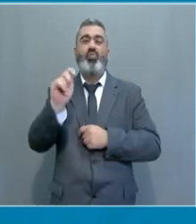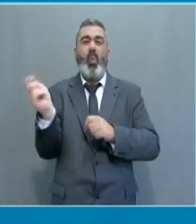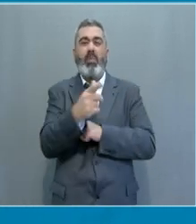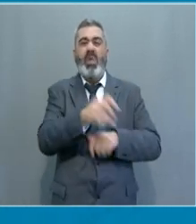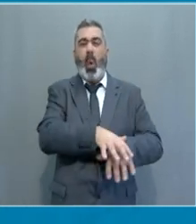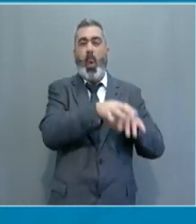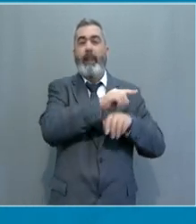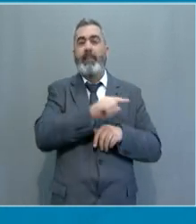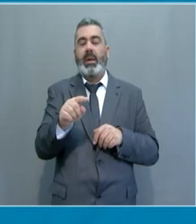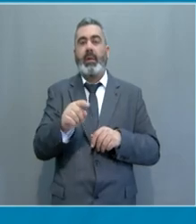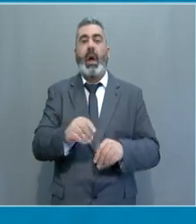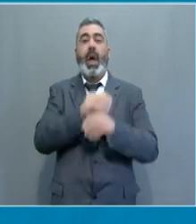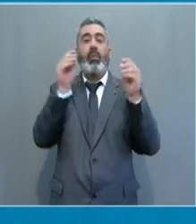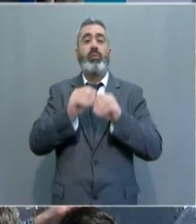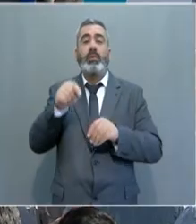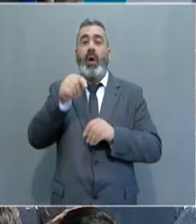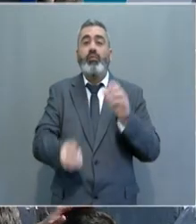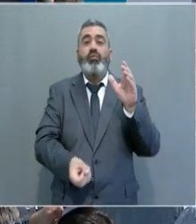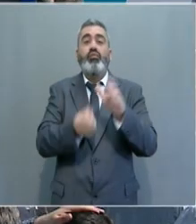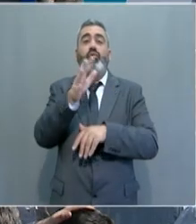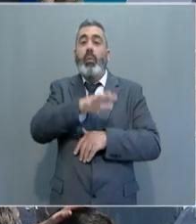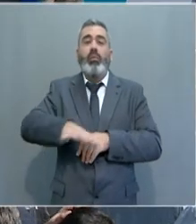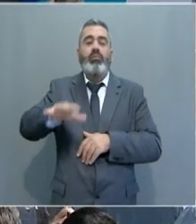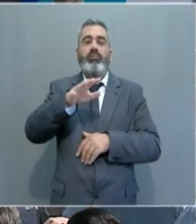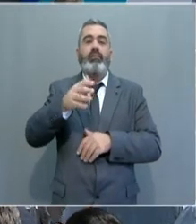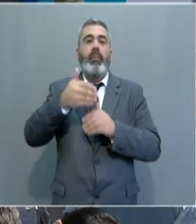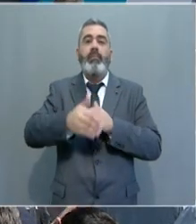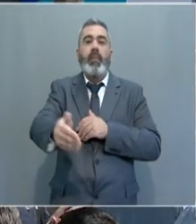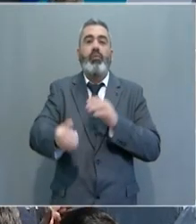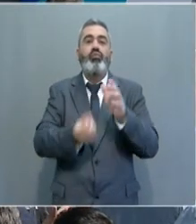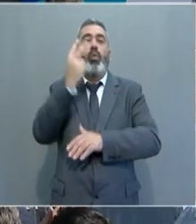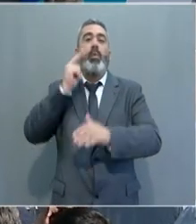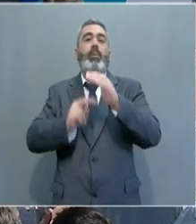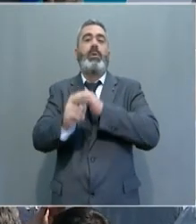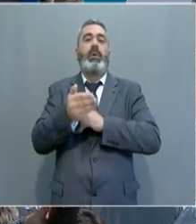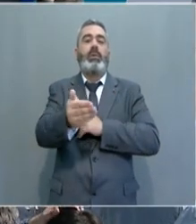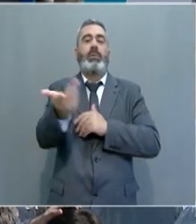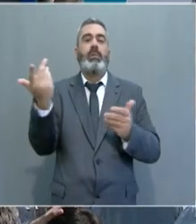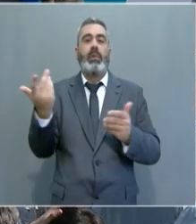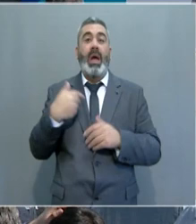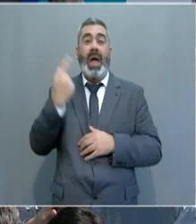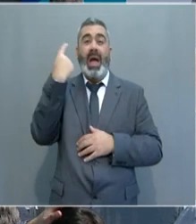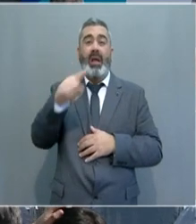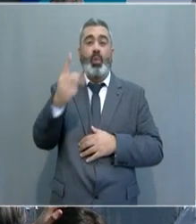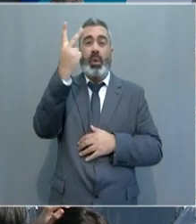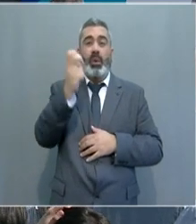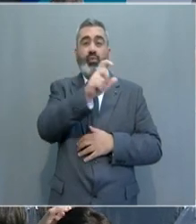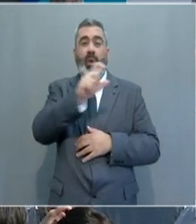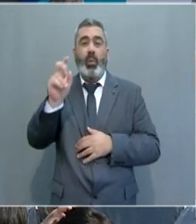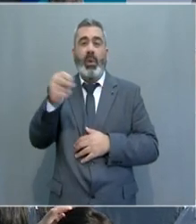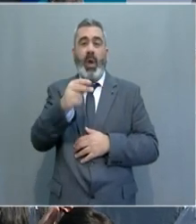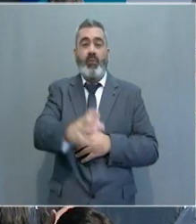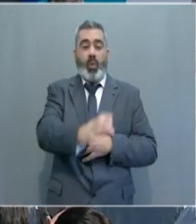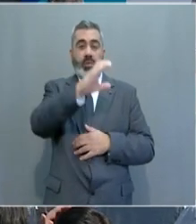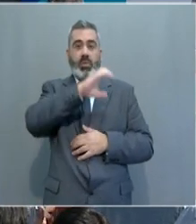συνθέτουν ένα εντελώς διαφορετικό τοπίο με νέες προοπτικές. Αξιοποιούμε περισσότερα από 120 εκατομμύρια ευρώ έσοδα